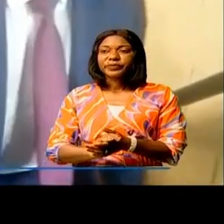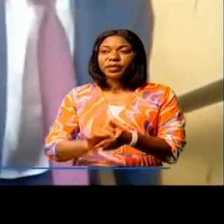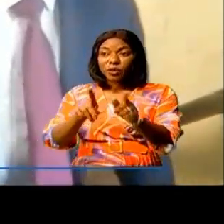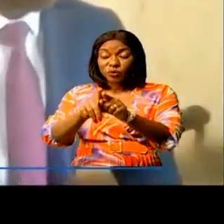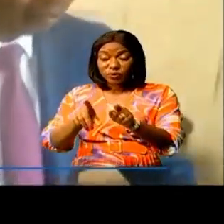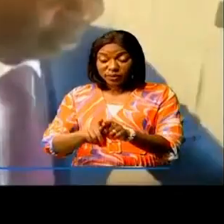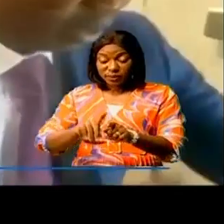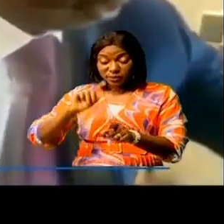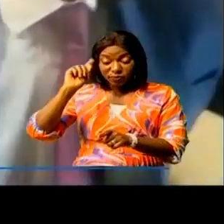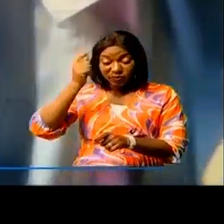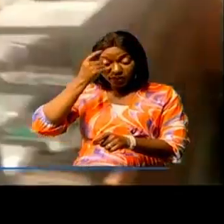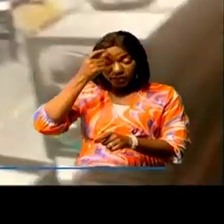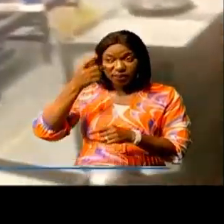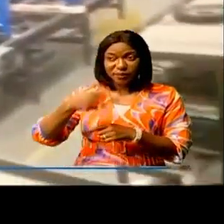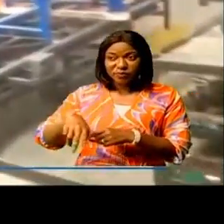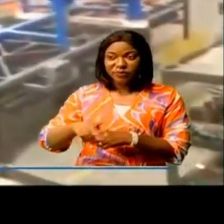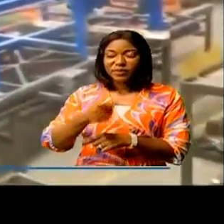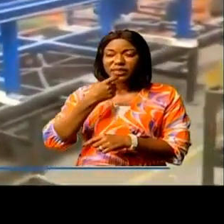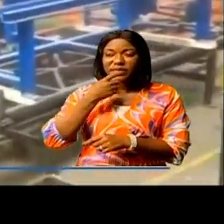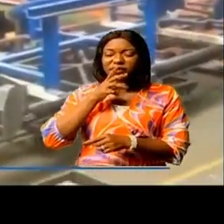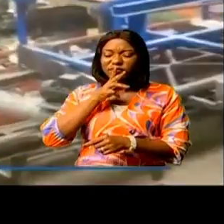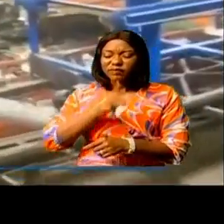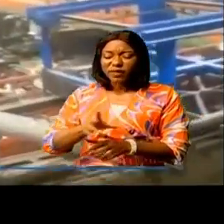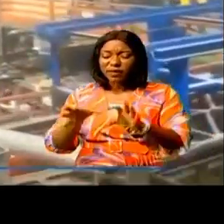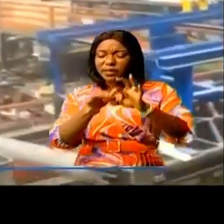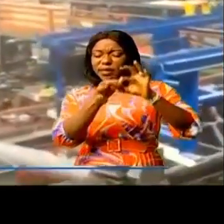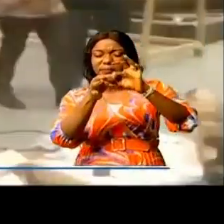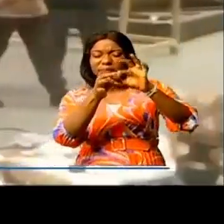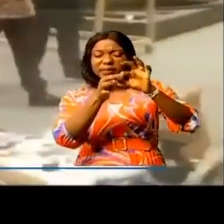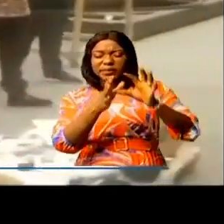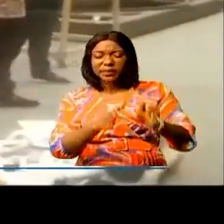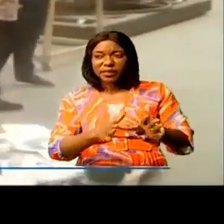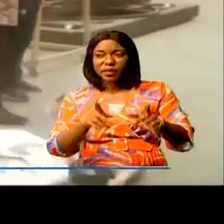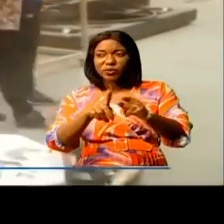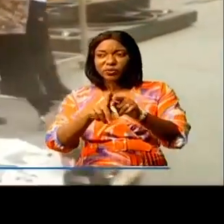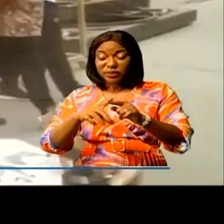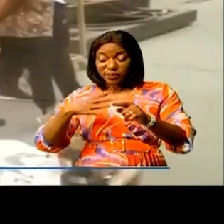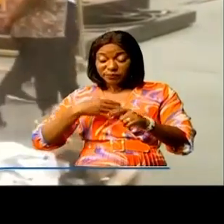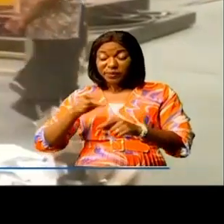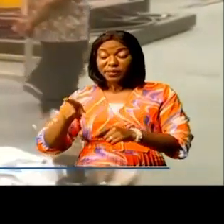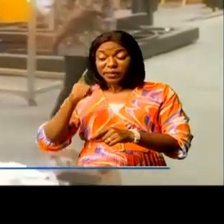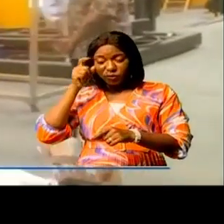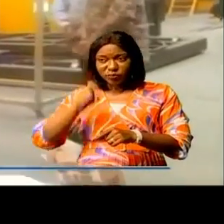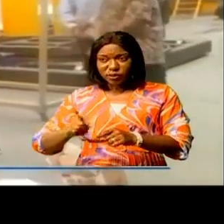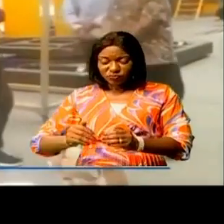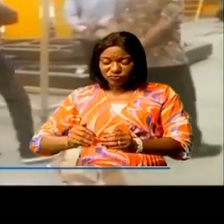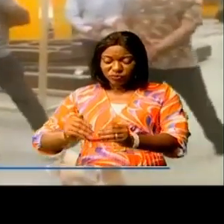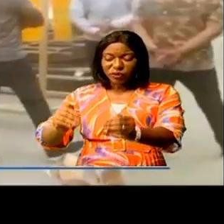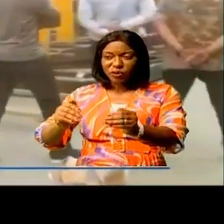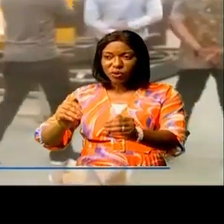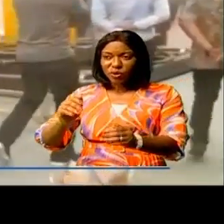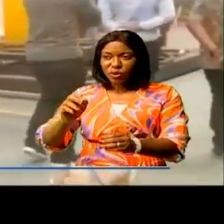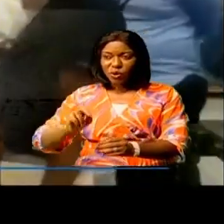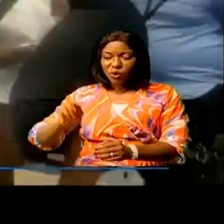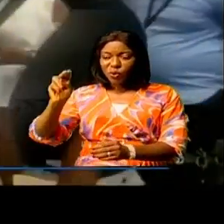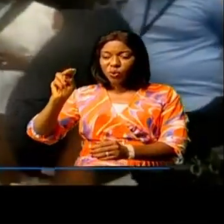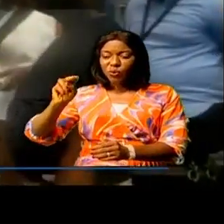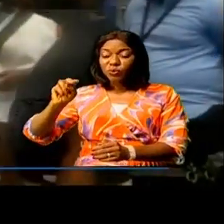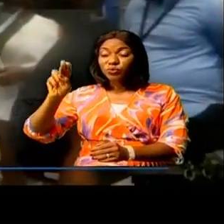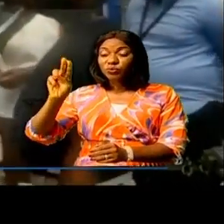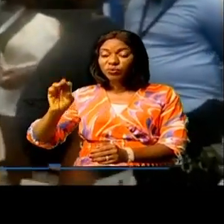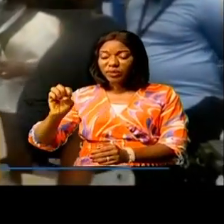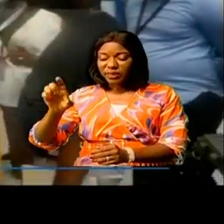province Christophe Bessénénong a rassuré son partenaire de cette ferme détermination du Haut-Ouélé de mener à bon port ce